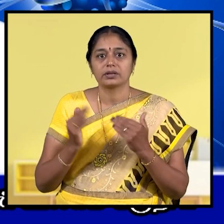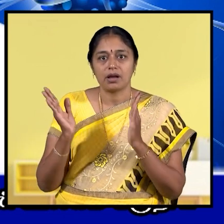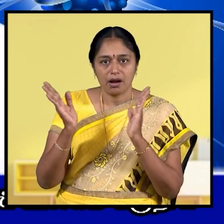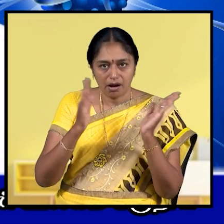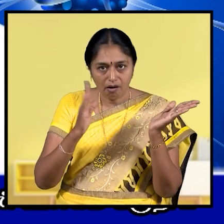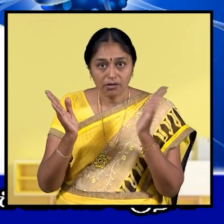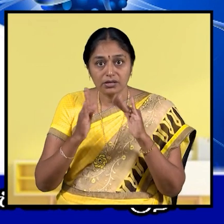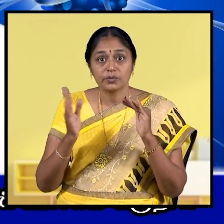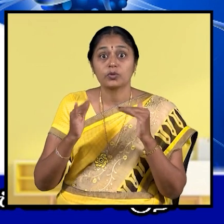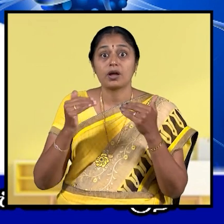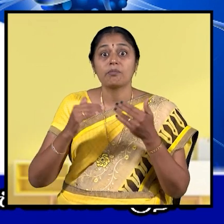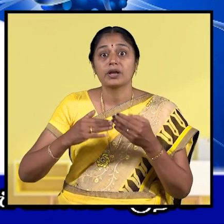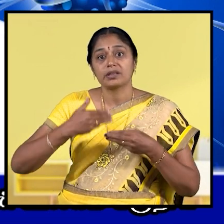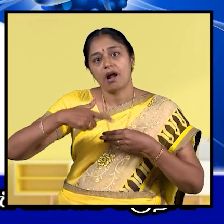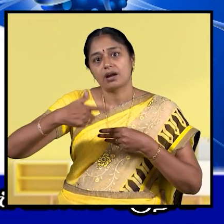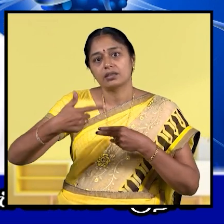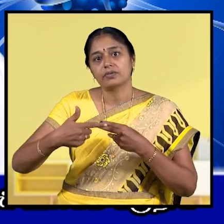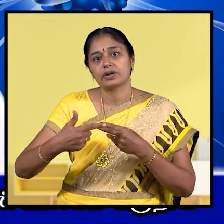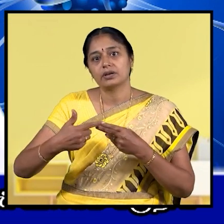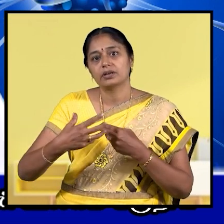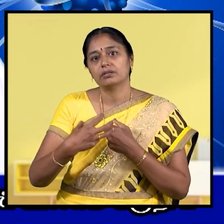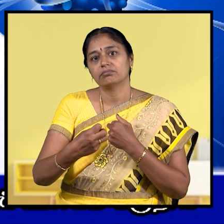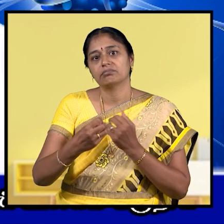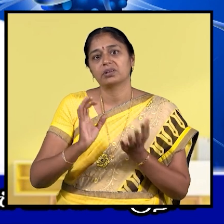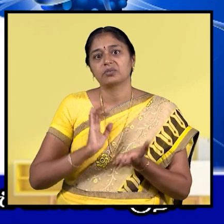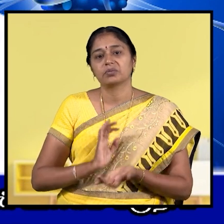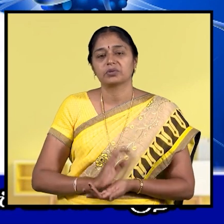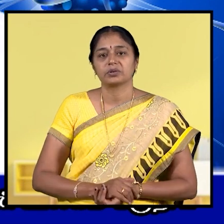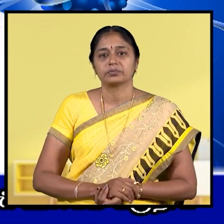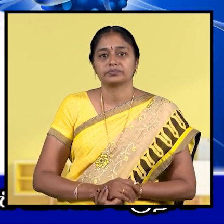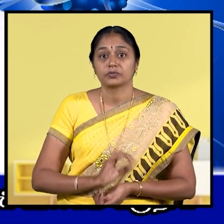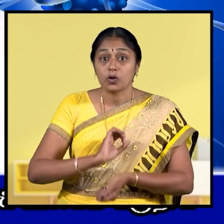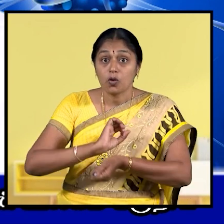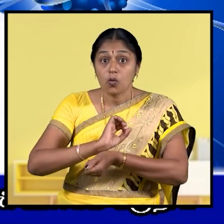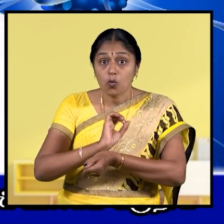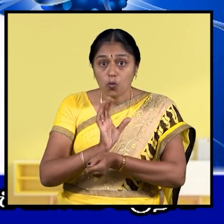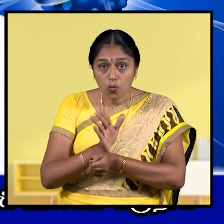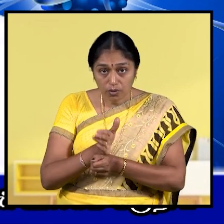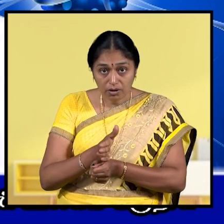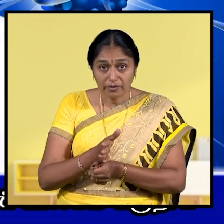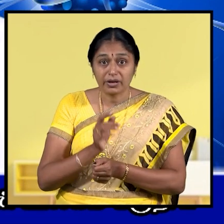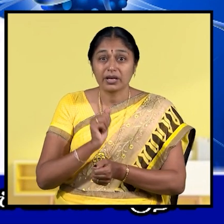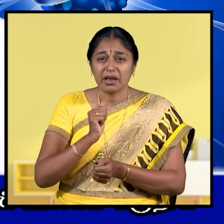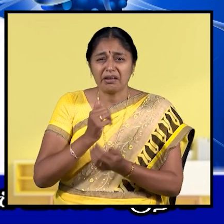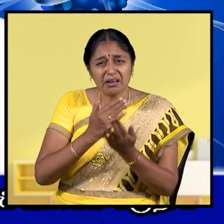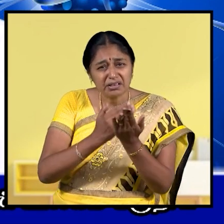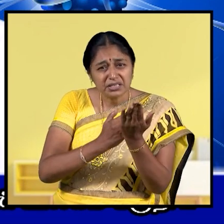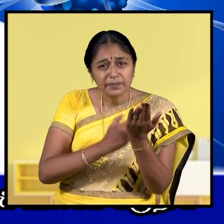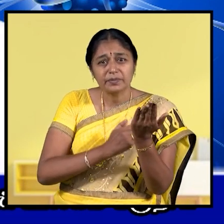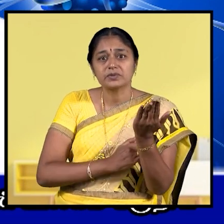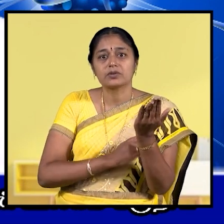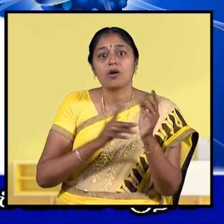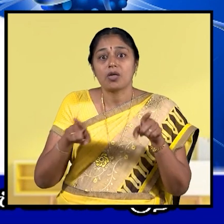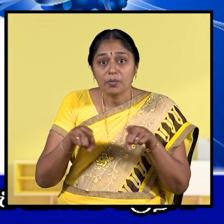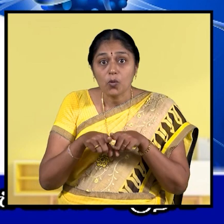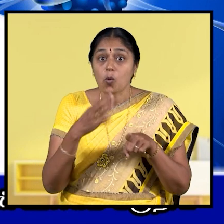தொட்டிக்கொள்ளக்கூடிய இந்த பன்றி காய்ச்சல் மிக மிக ஒரு அபாயகரமான ஒரு விஷயம். ஏறக்குறைய இப்போ கொரோனாவுக்கு இருக்கக்கூடிய அனைத்து சிம்டம்ஸ் அனைத்து விஷயங்களும் இந்த பன்றி காய்ச்சலையும்